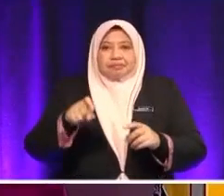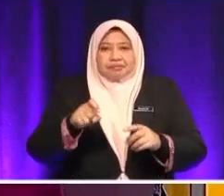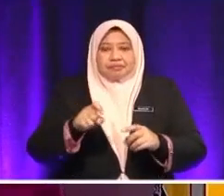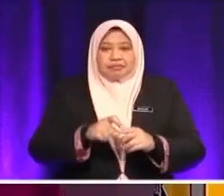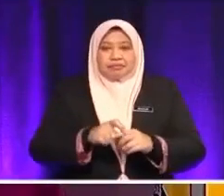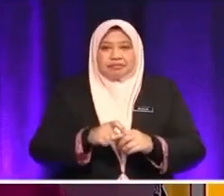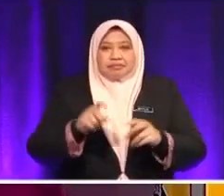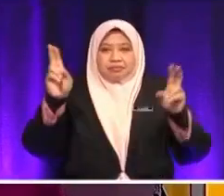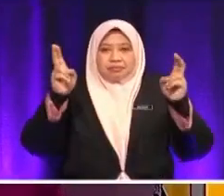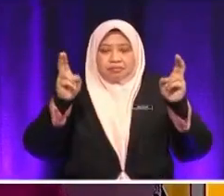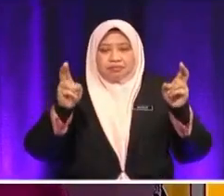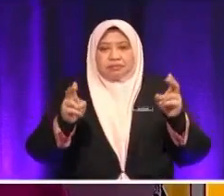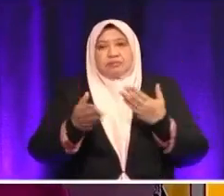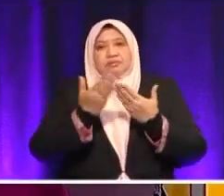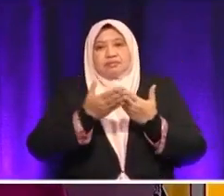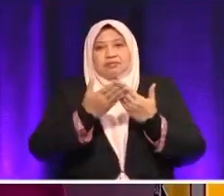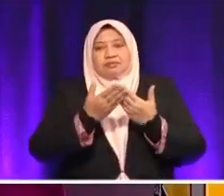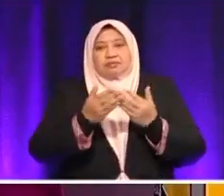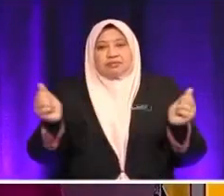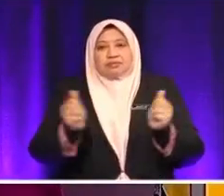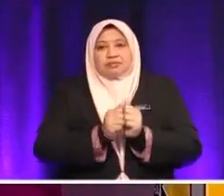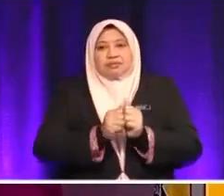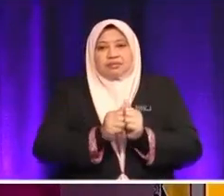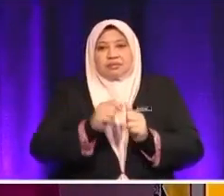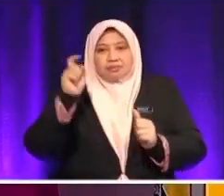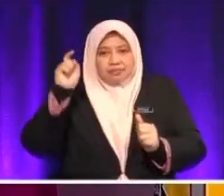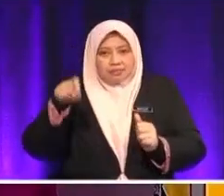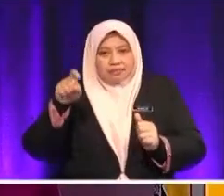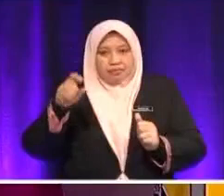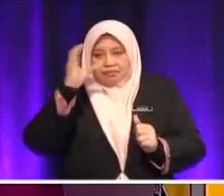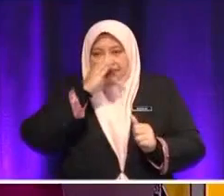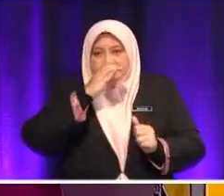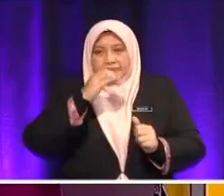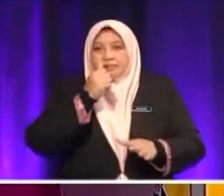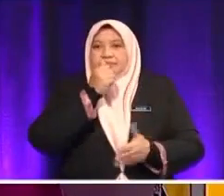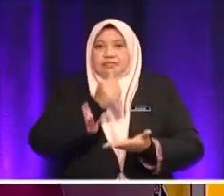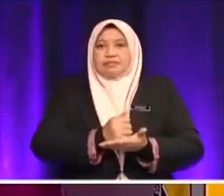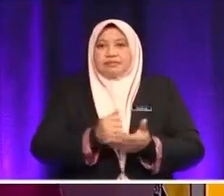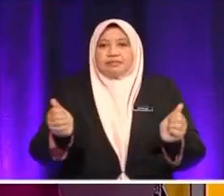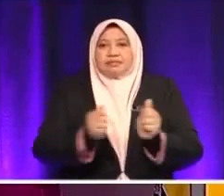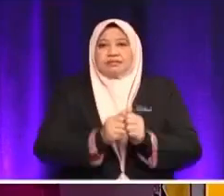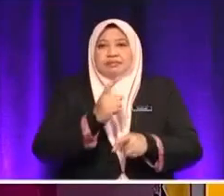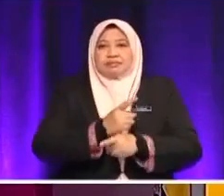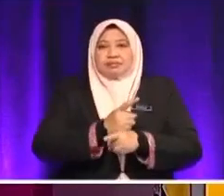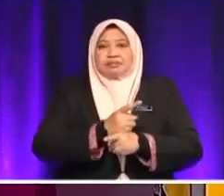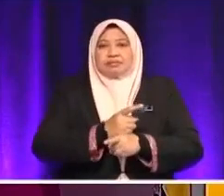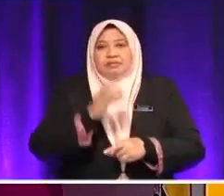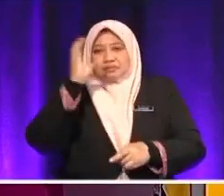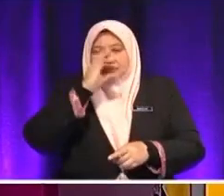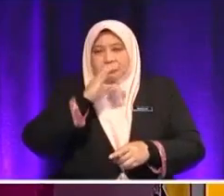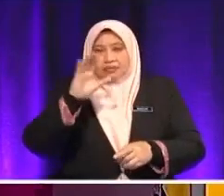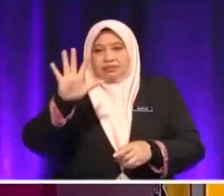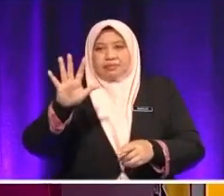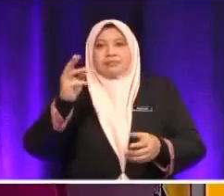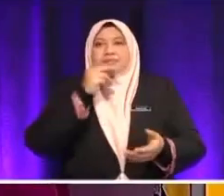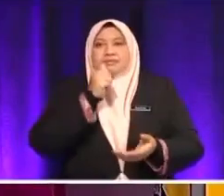pada saya mudah sebenarnya dengan syarat mesti mencari nilai dengan tepat ke 55 nilai jadi senang